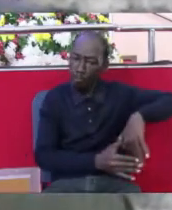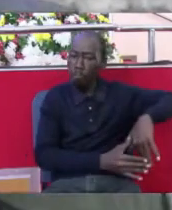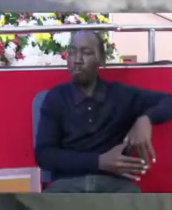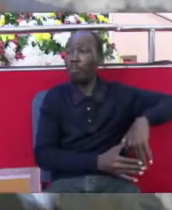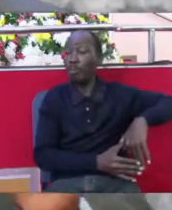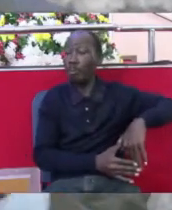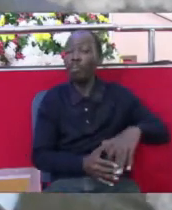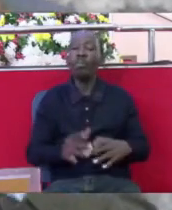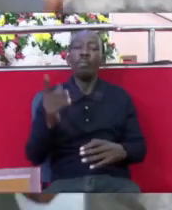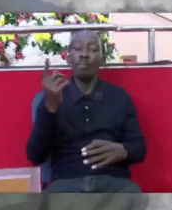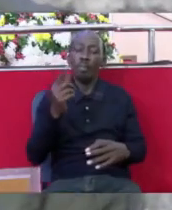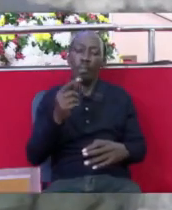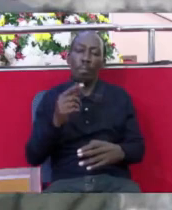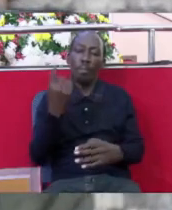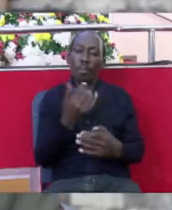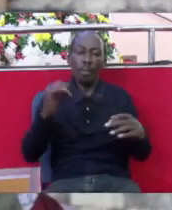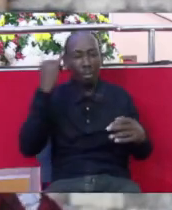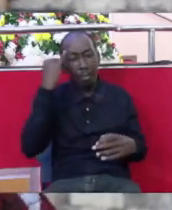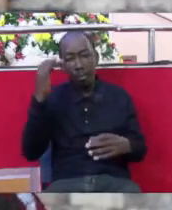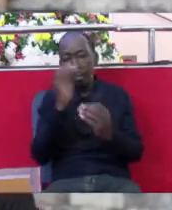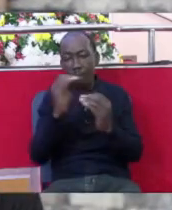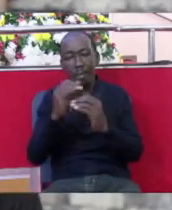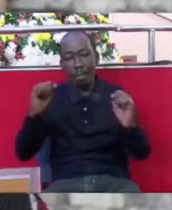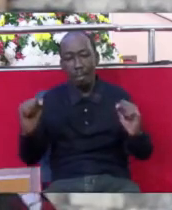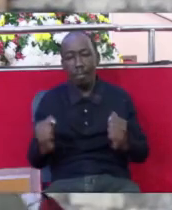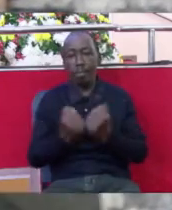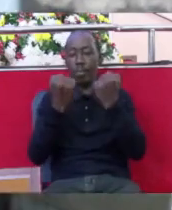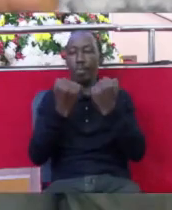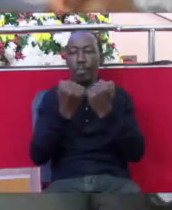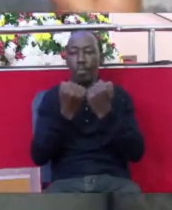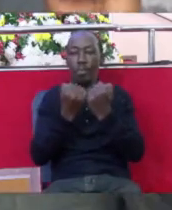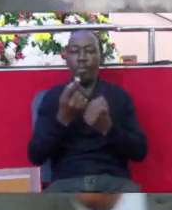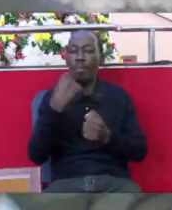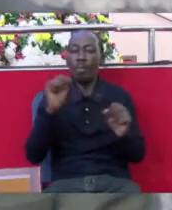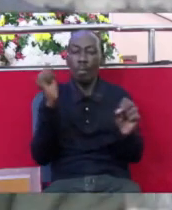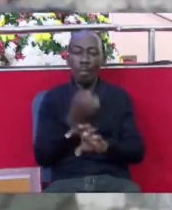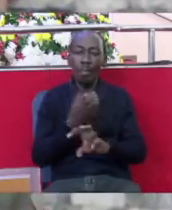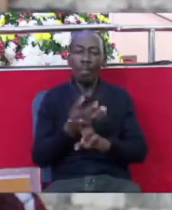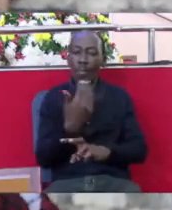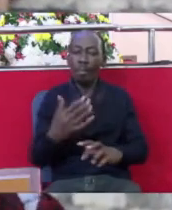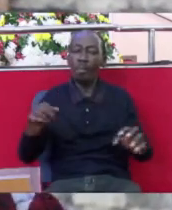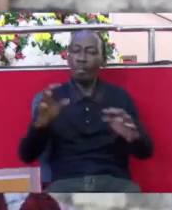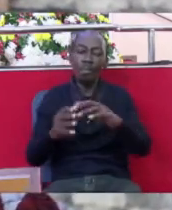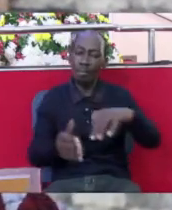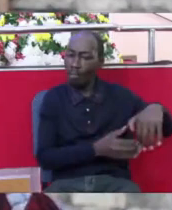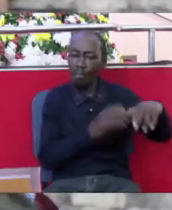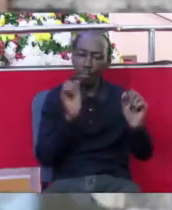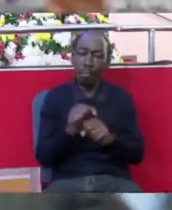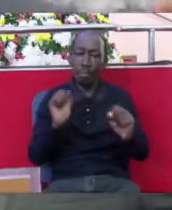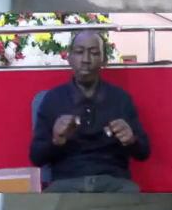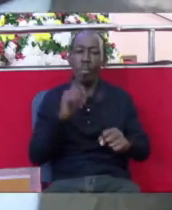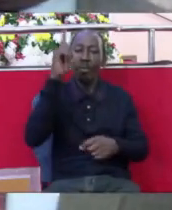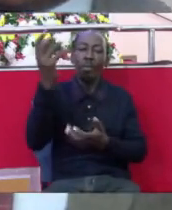The unimaginable happen. Kila ambacho hakijafikirika kinafanyika. The impossible becomes possible. Kila ambacho hakiwezekani kinawezekana. His